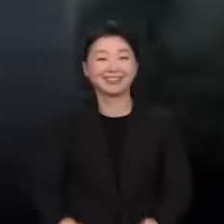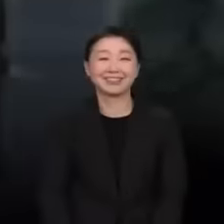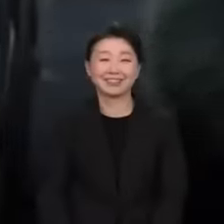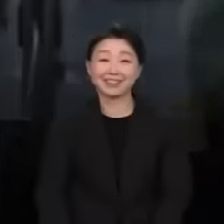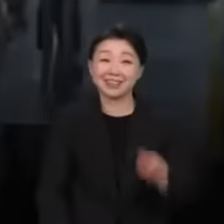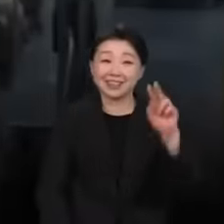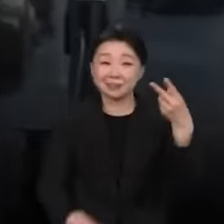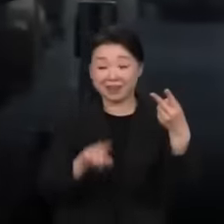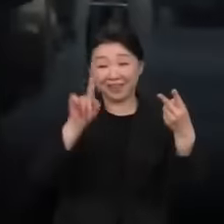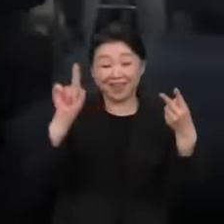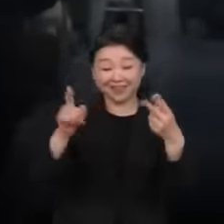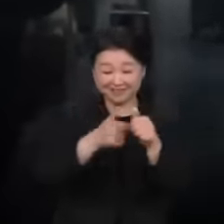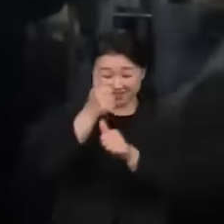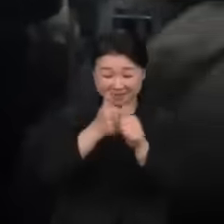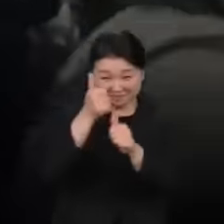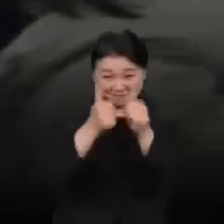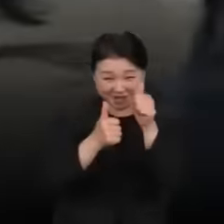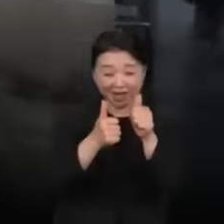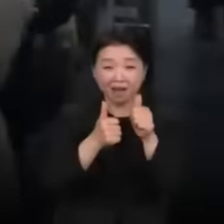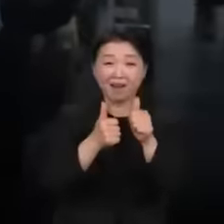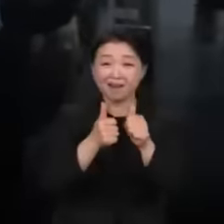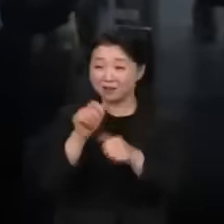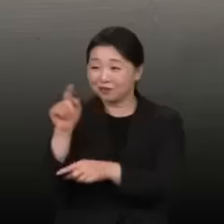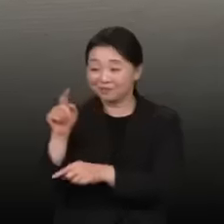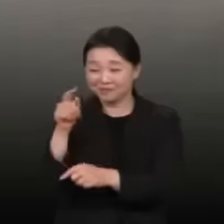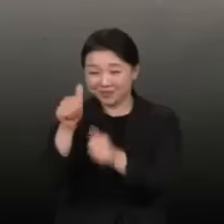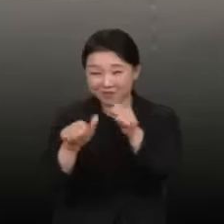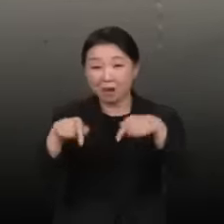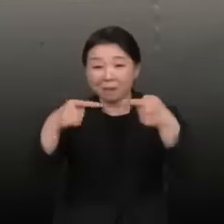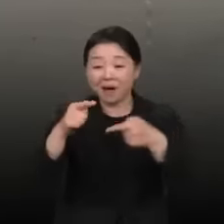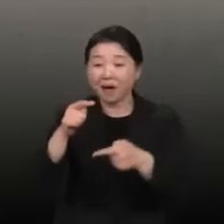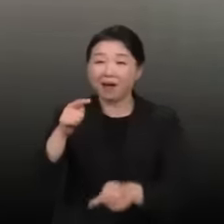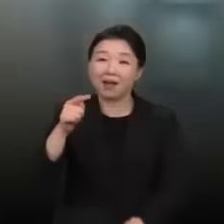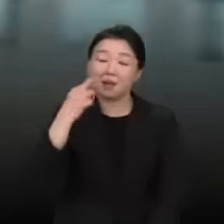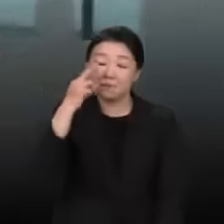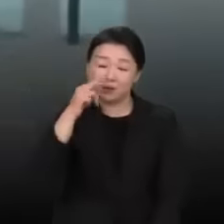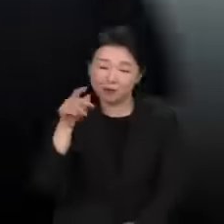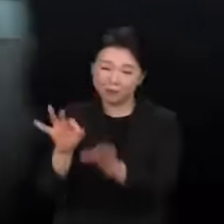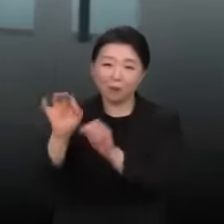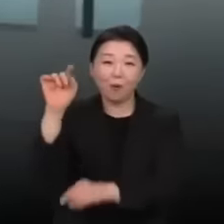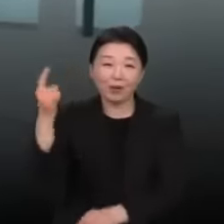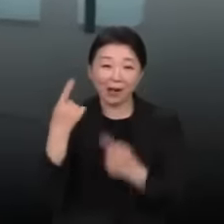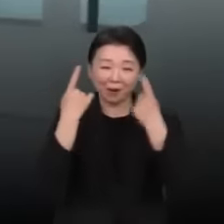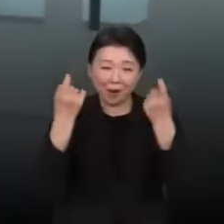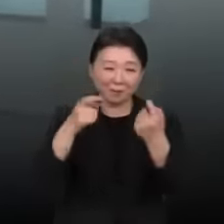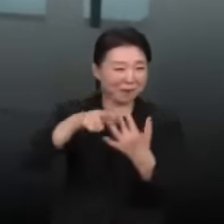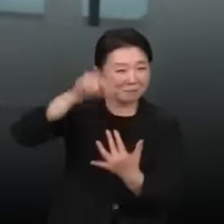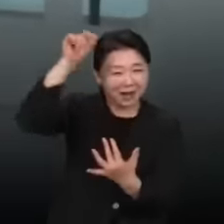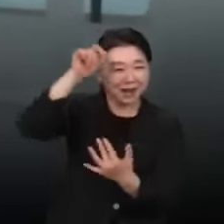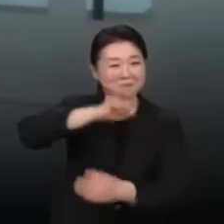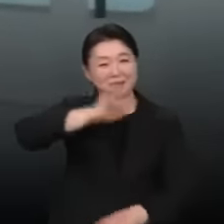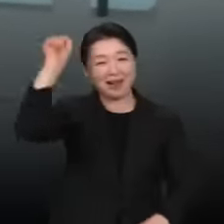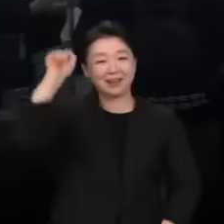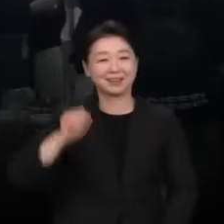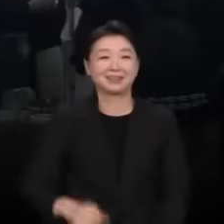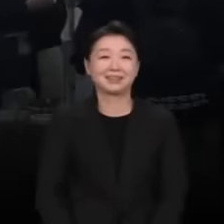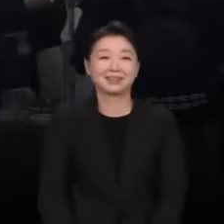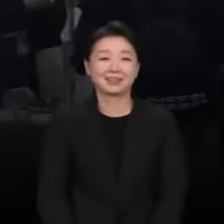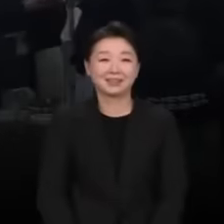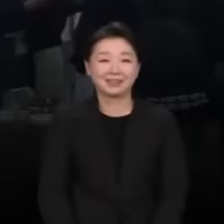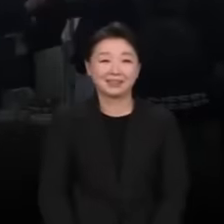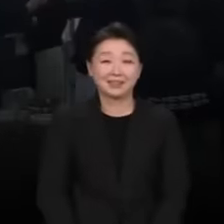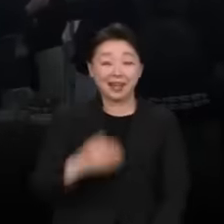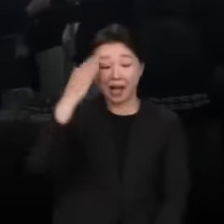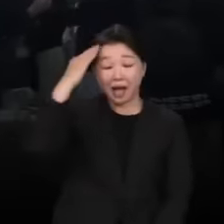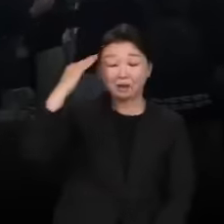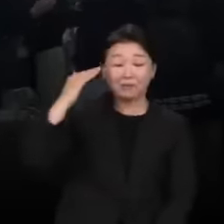1의 경쟁을 뚫고 오타니 쇼헤이 선수가 출전하는 미국 프로야구 개막전 여행 상품에 당첨된 사람들입니다.